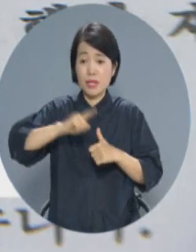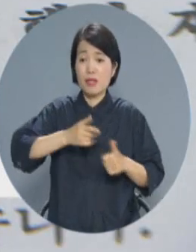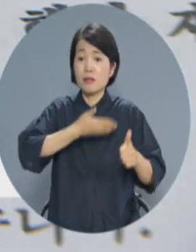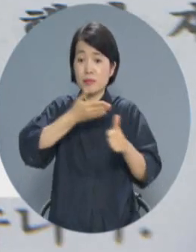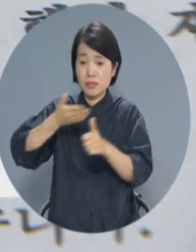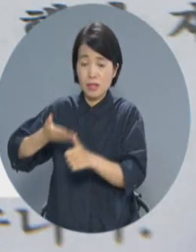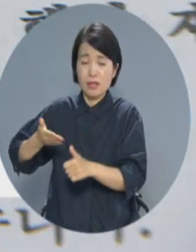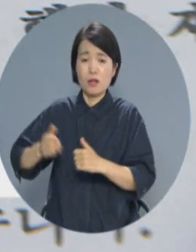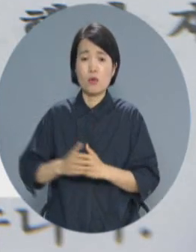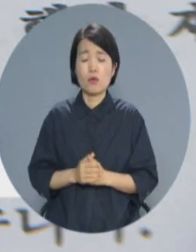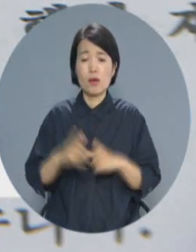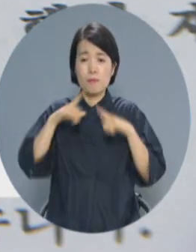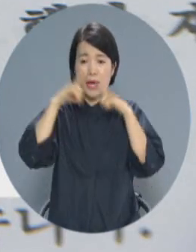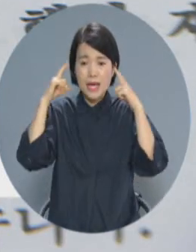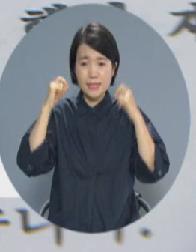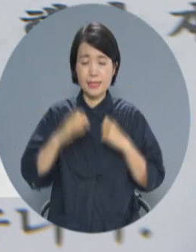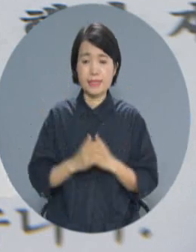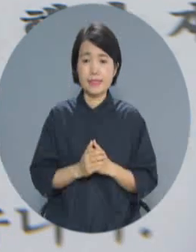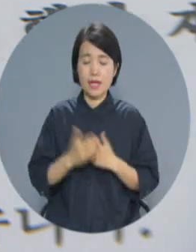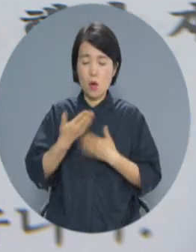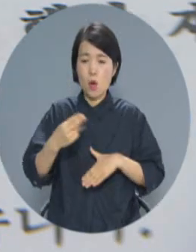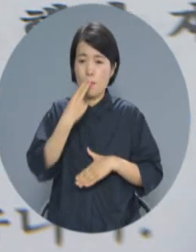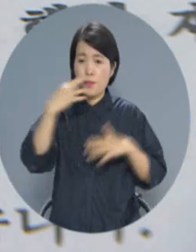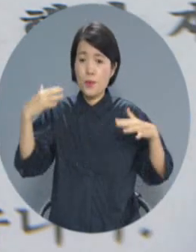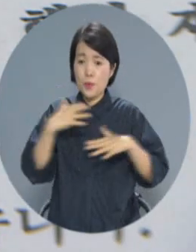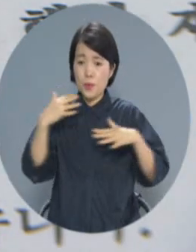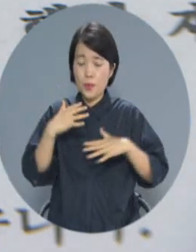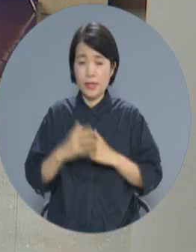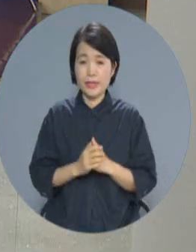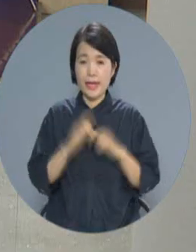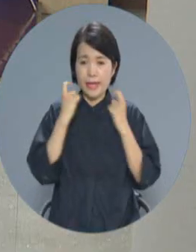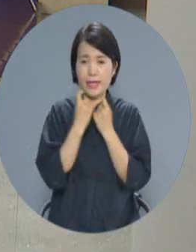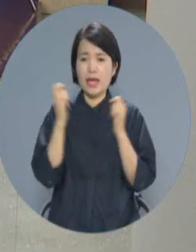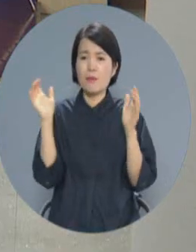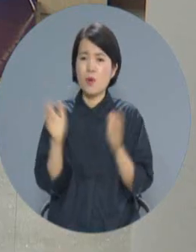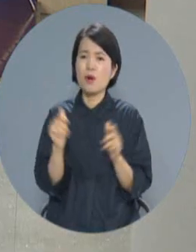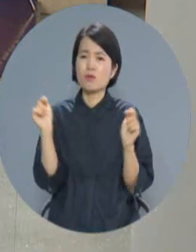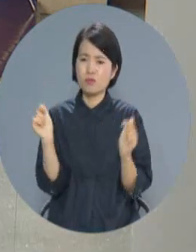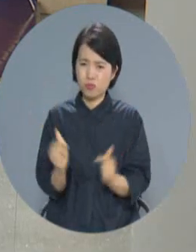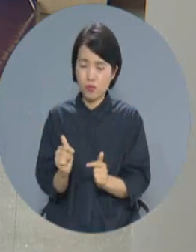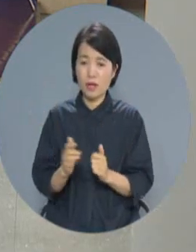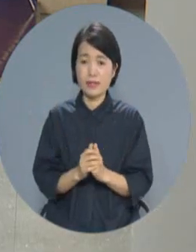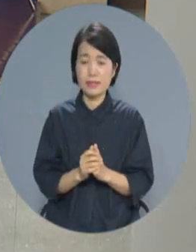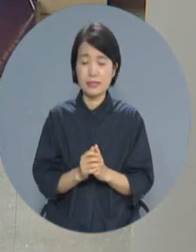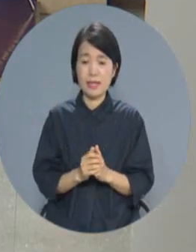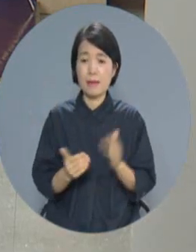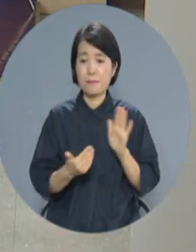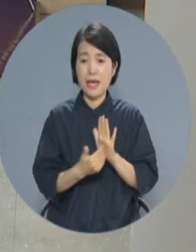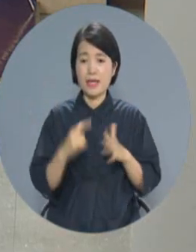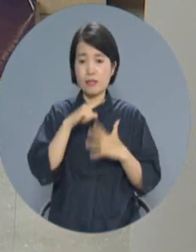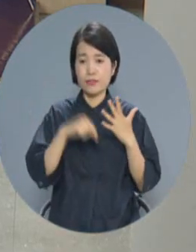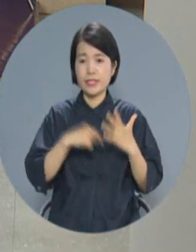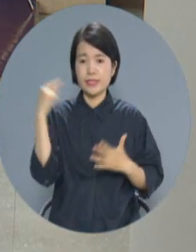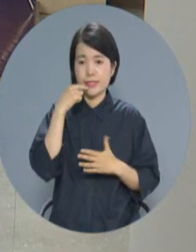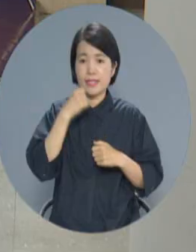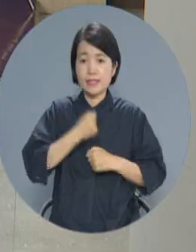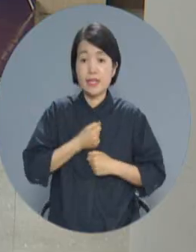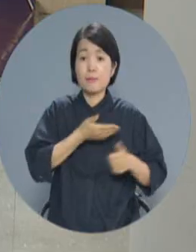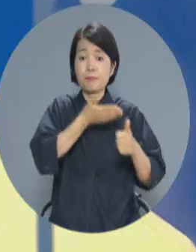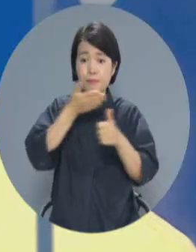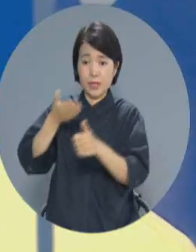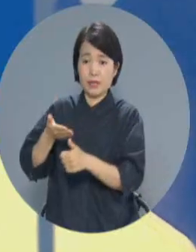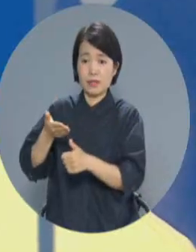적극 참여하고 마스크 착용과 실내 환기, 사적 모임 최소화 등 생활 속 방역 수칙을 철저히